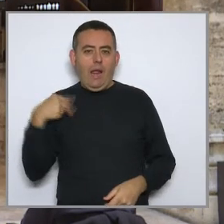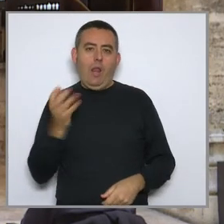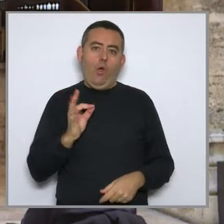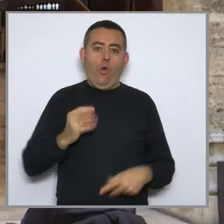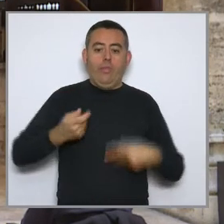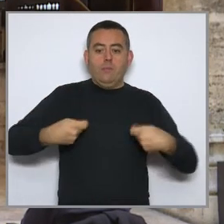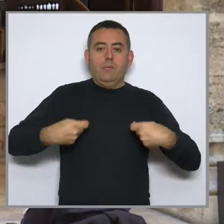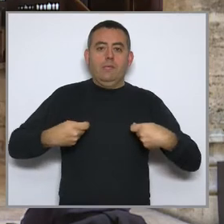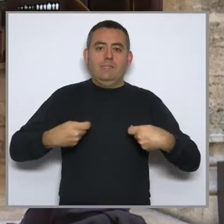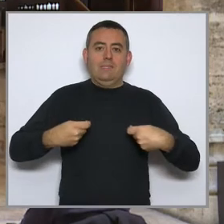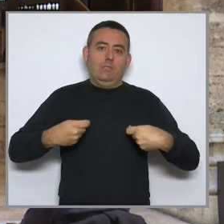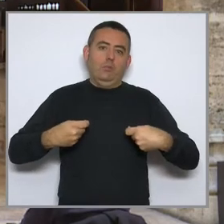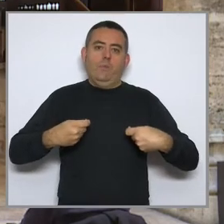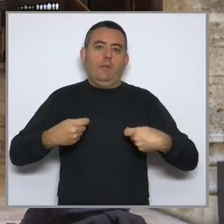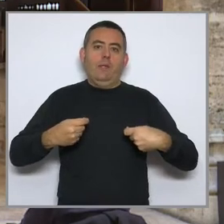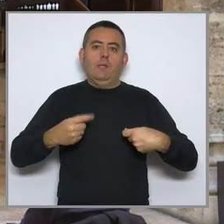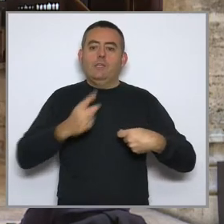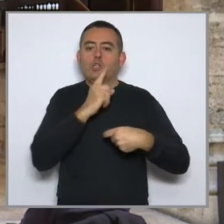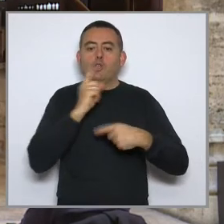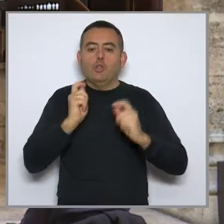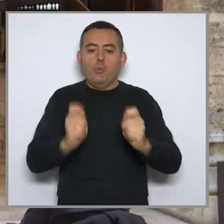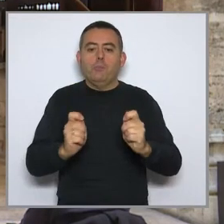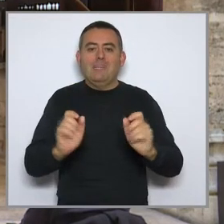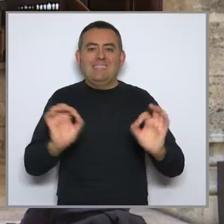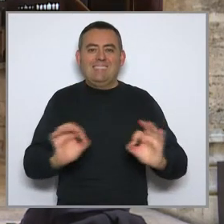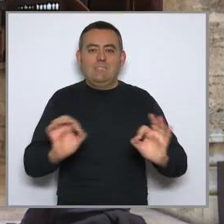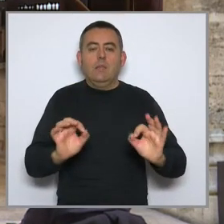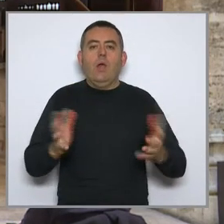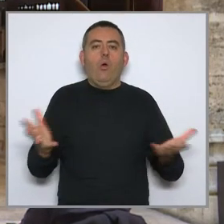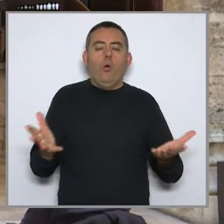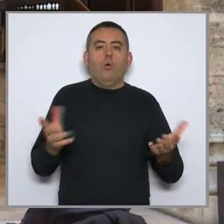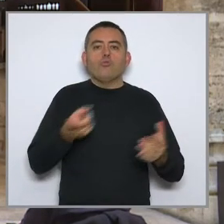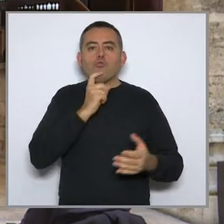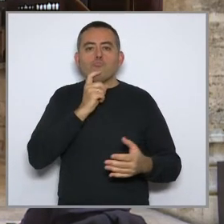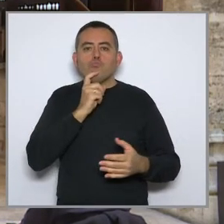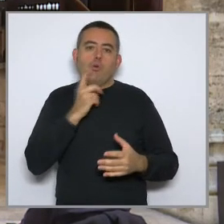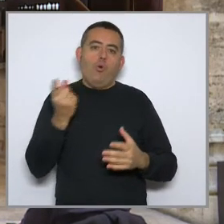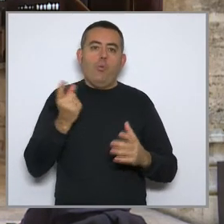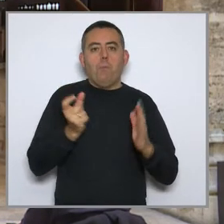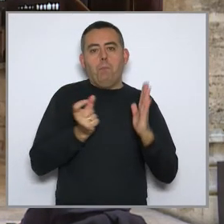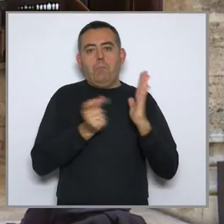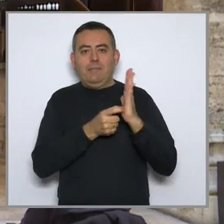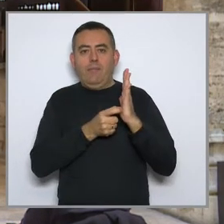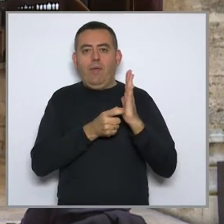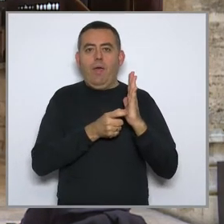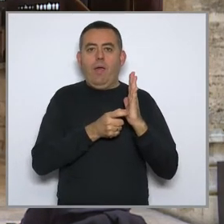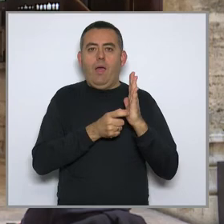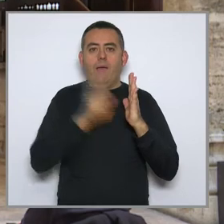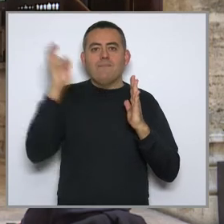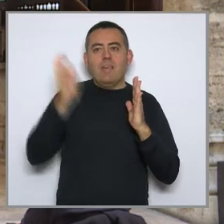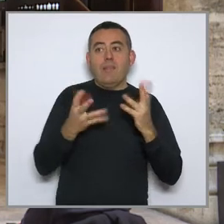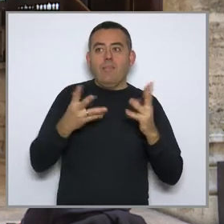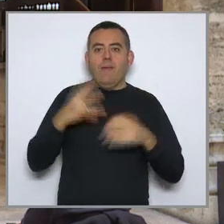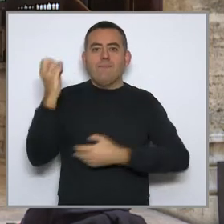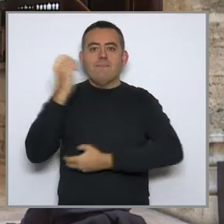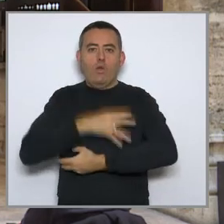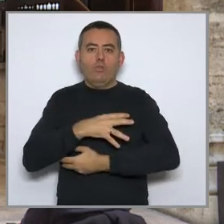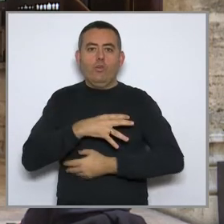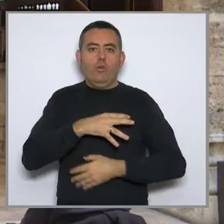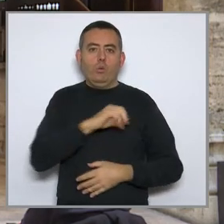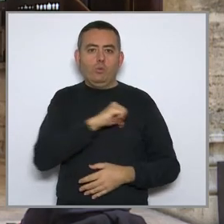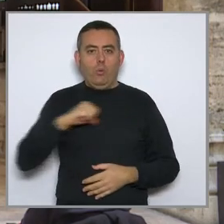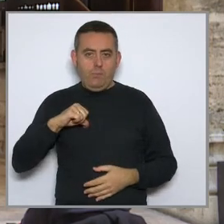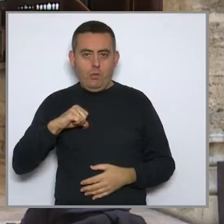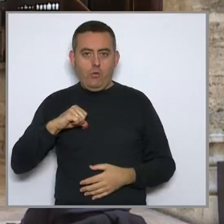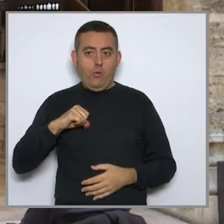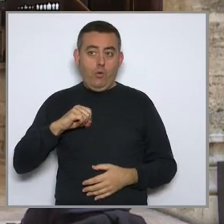assignades, o ve de la partida que teòricament ha de vindre del fons autonòmic que encara ha